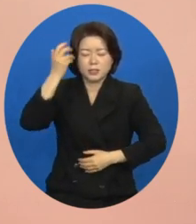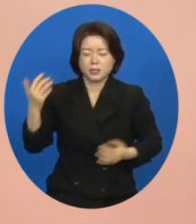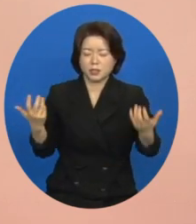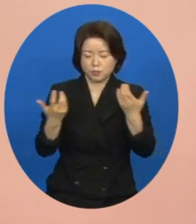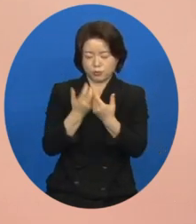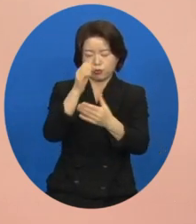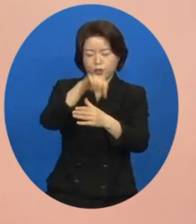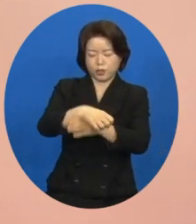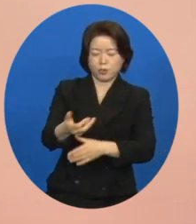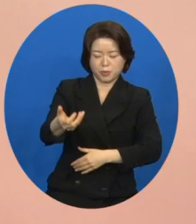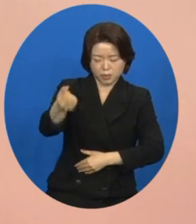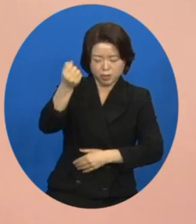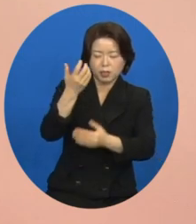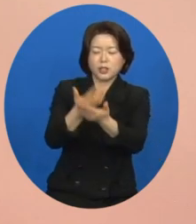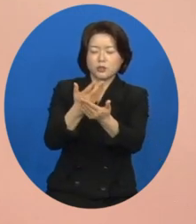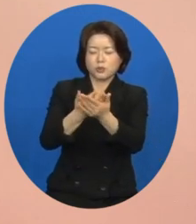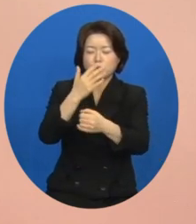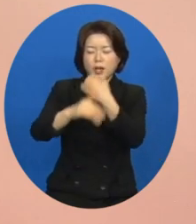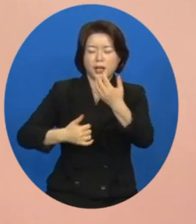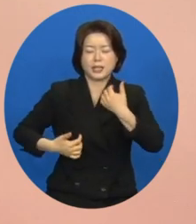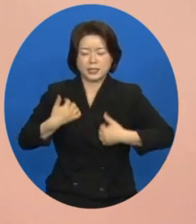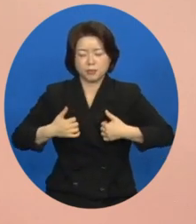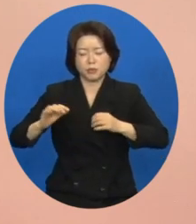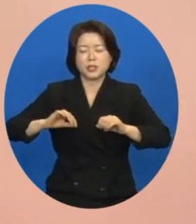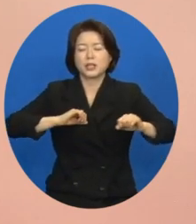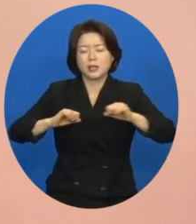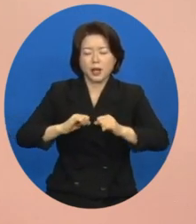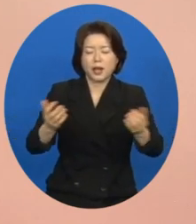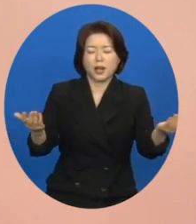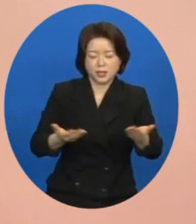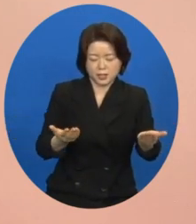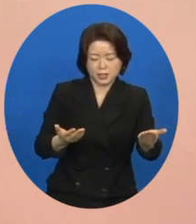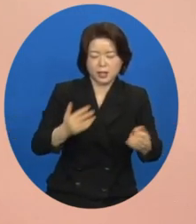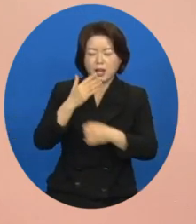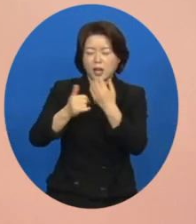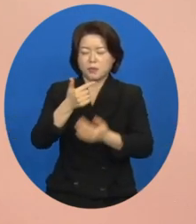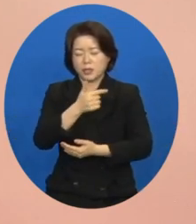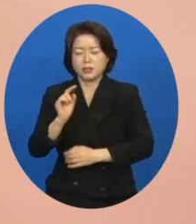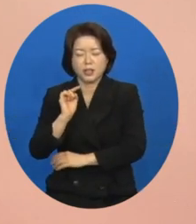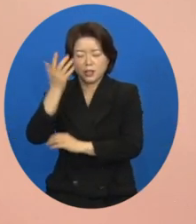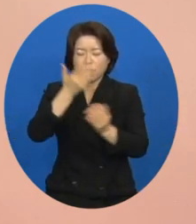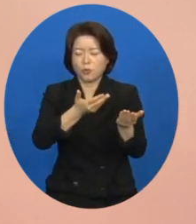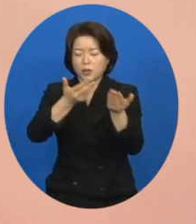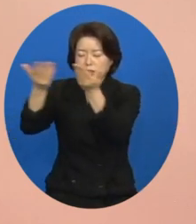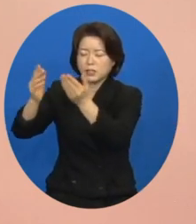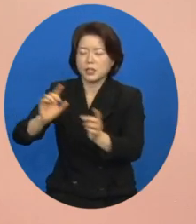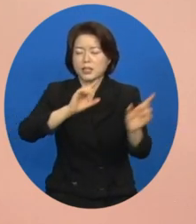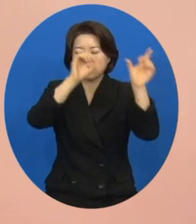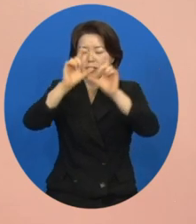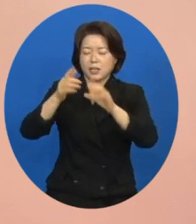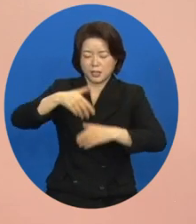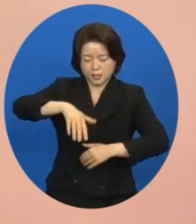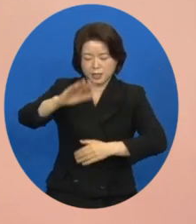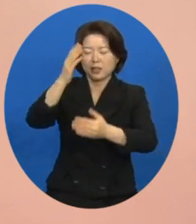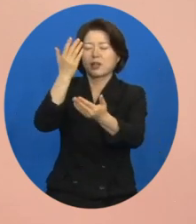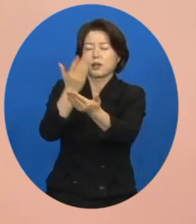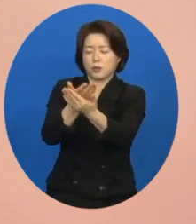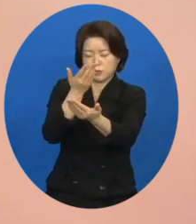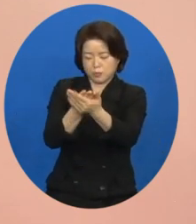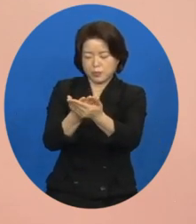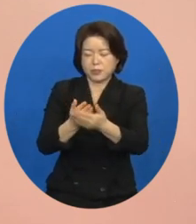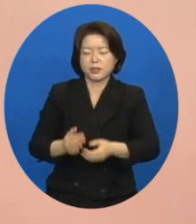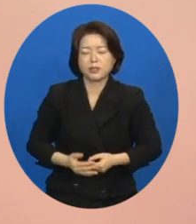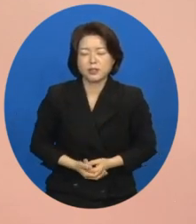맺고 하나님을 기쁘시게 하는 사역으로 하나님께 크게 영광을 돌리는 삶을 살아가게